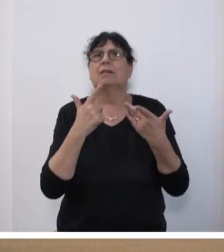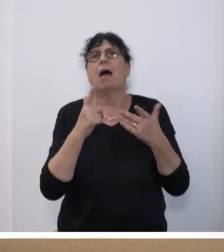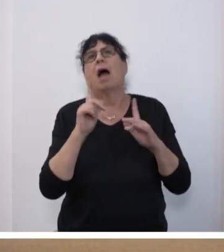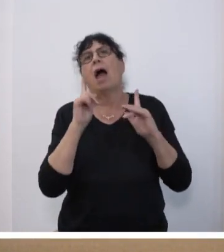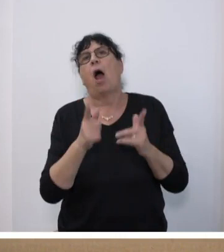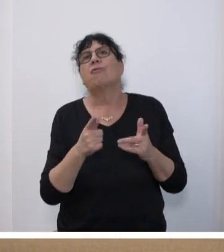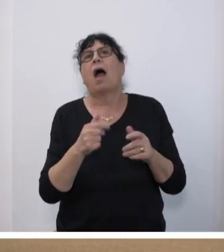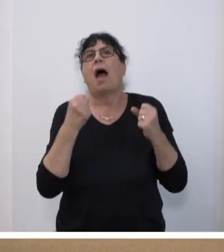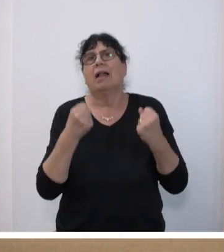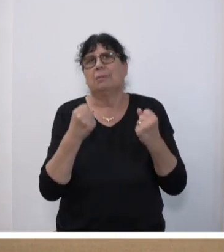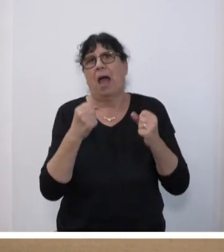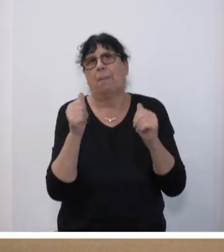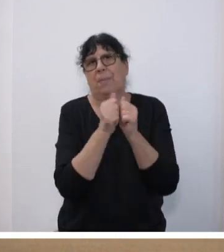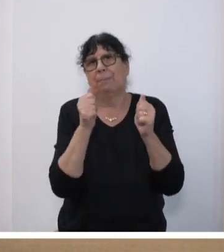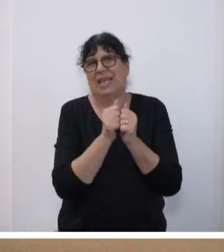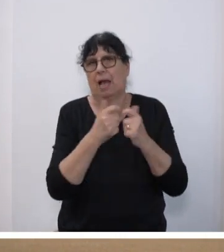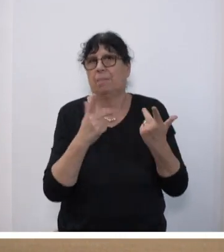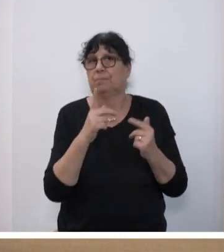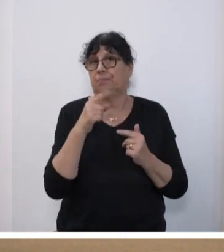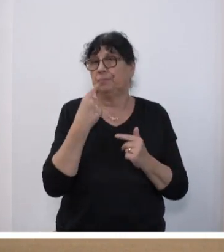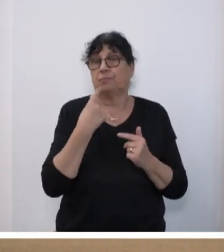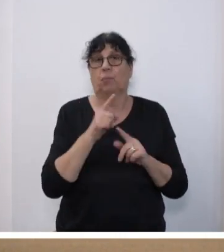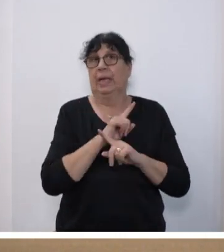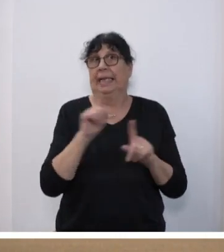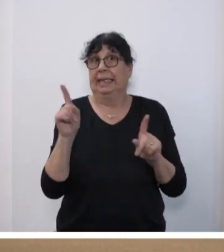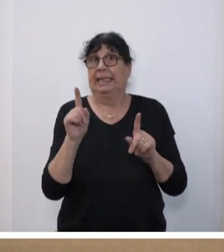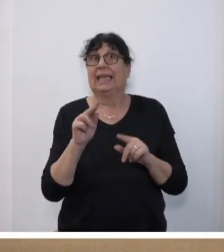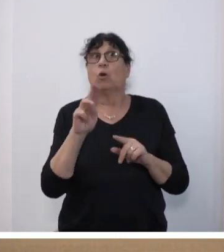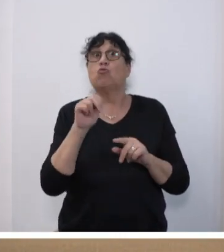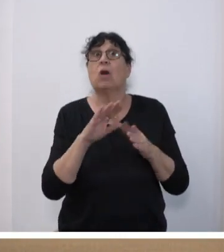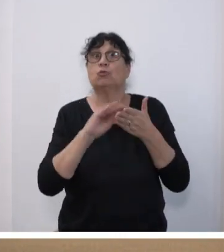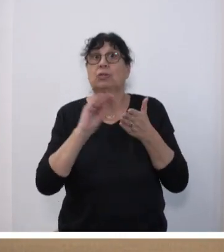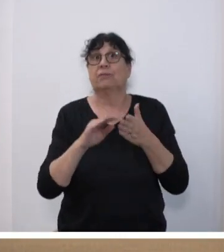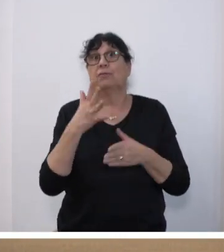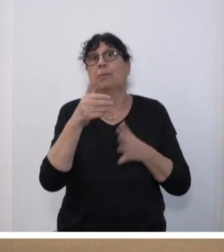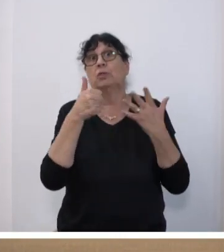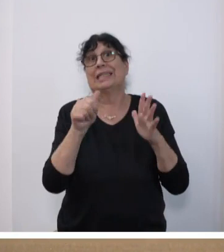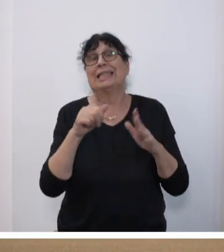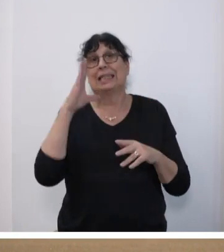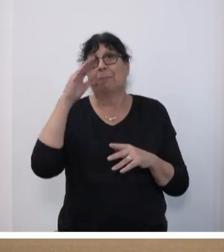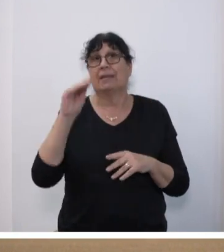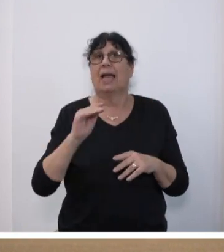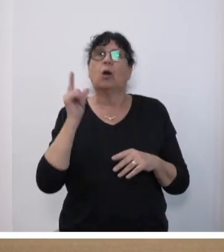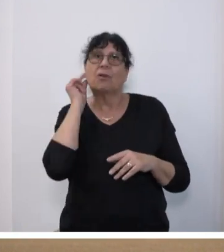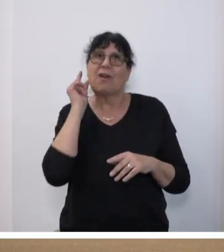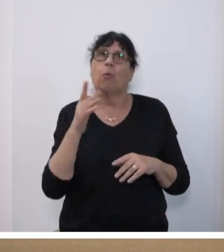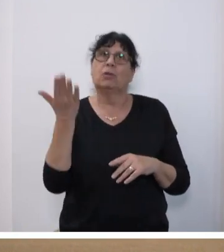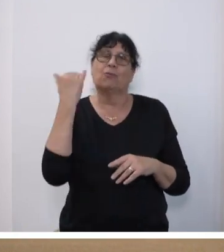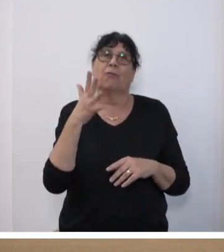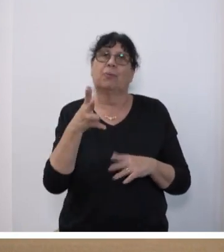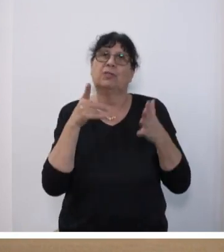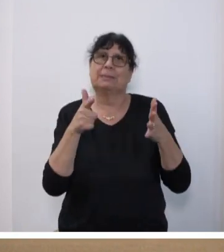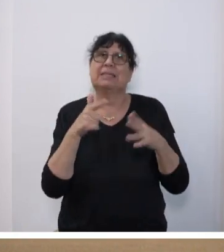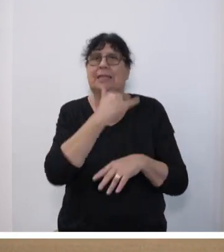haltbarem Papier. Ich spreche nicht nur von dieser Urschrift, die die 65 Männer und Frauen des Parlamentarischen Rates vor 75